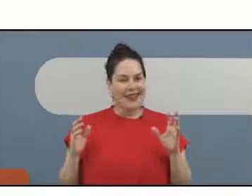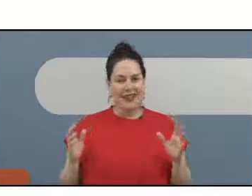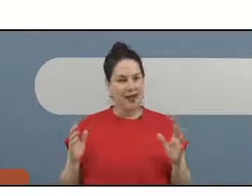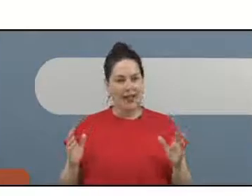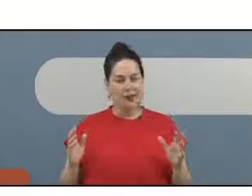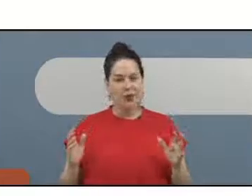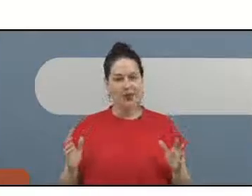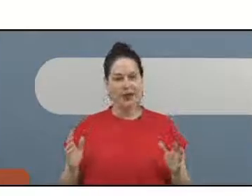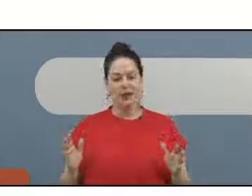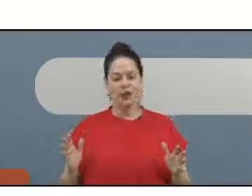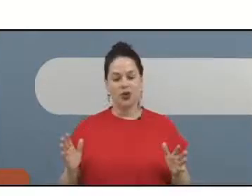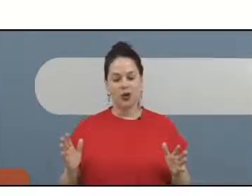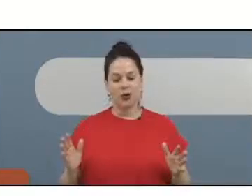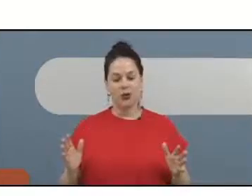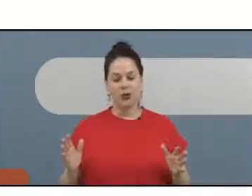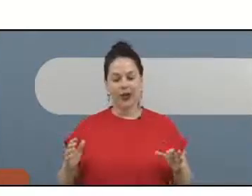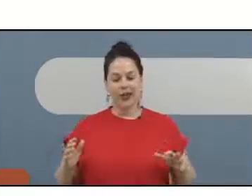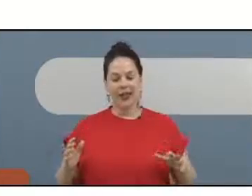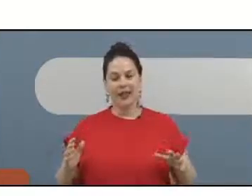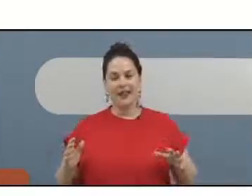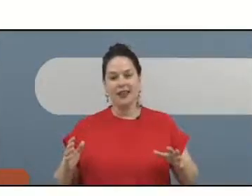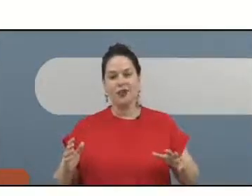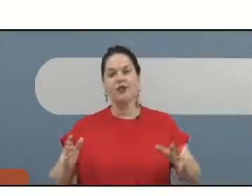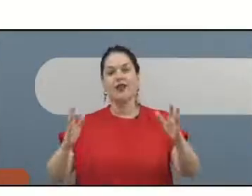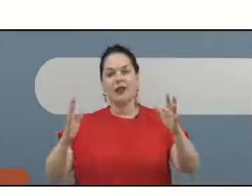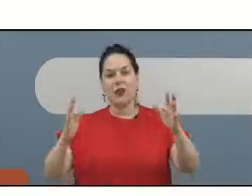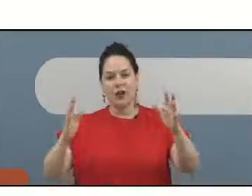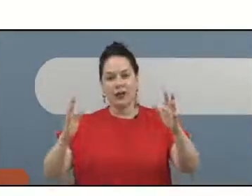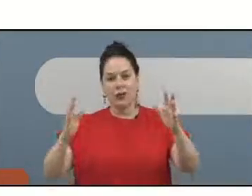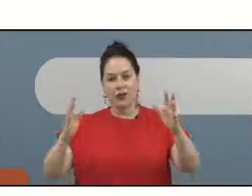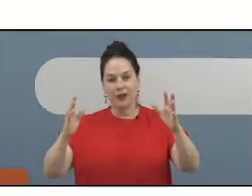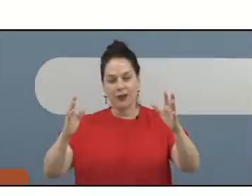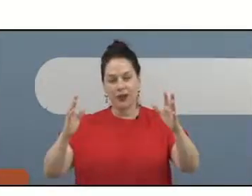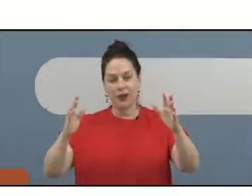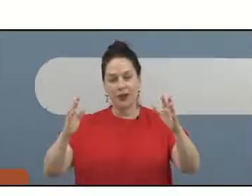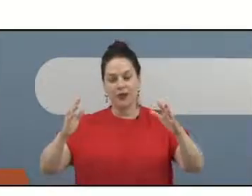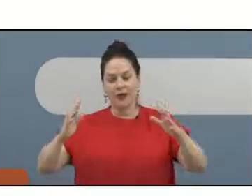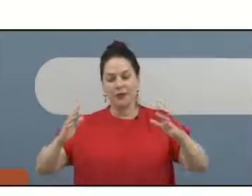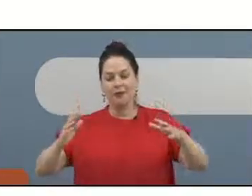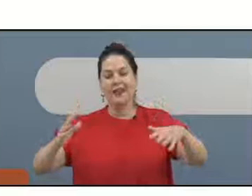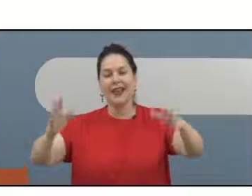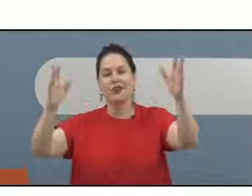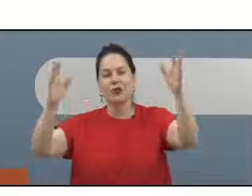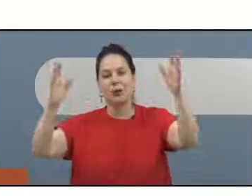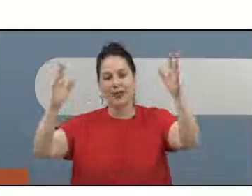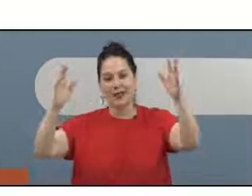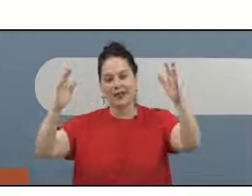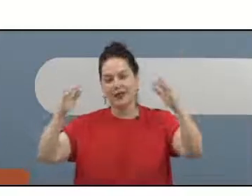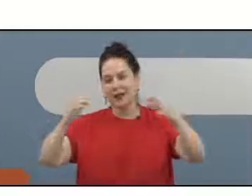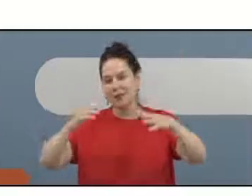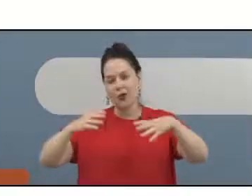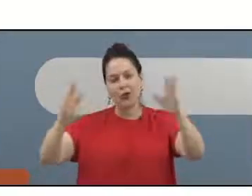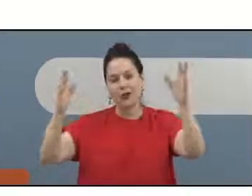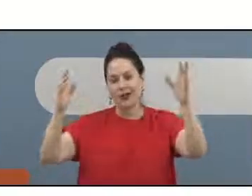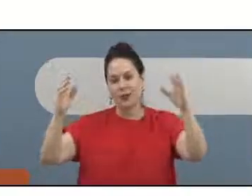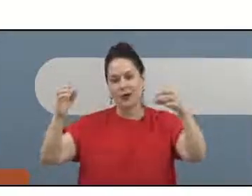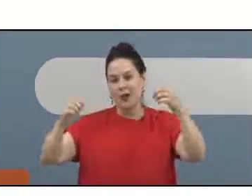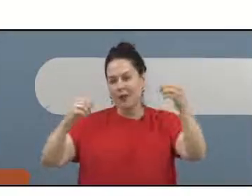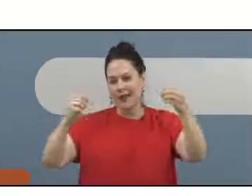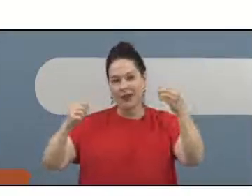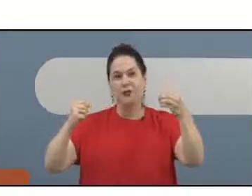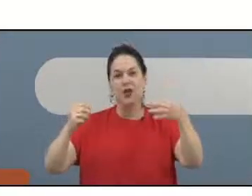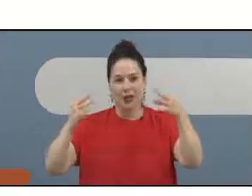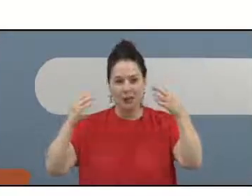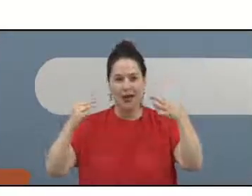אבל כמעט הוא לא צריך לשלוח אותו. הילד, יש לו כבר איזה כוח תעופה משלו, הוא כבר נראה שהוא פורס כנפיים בכוחות